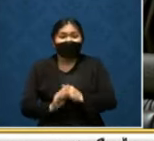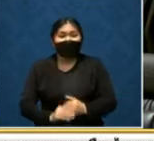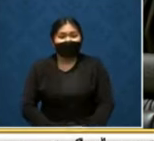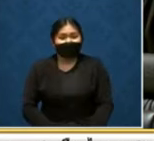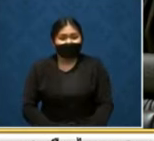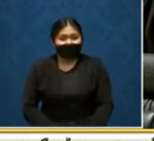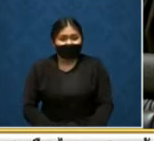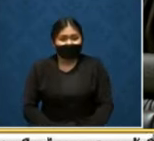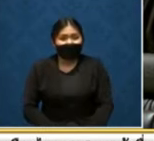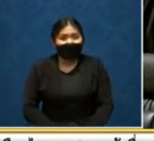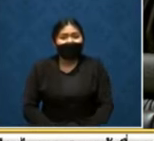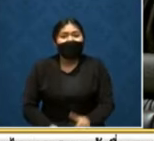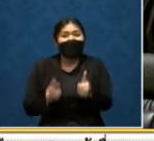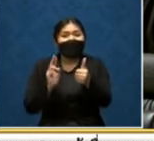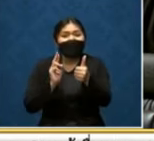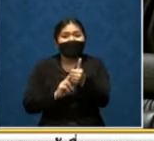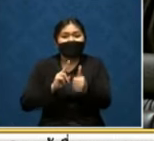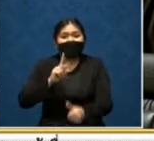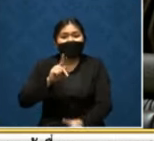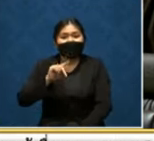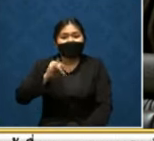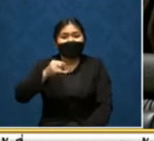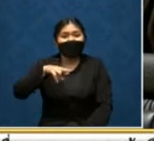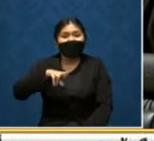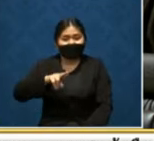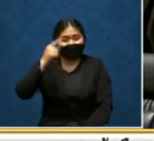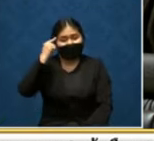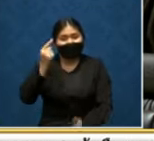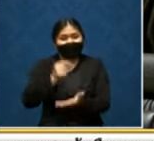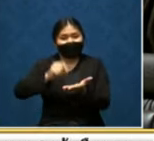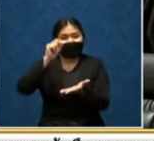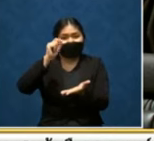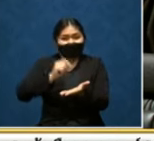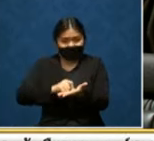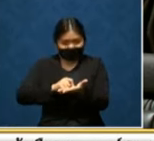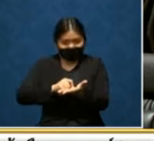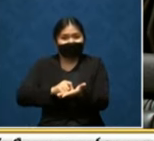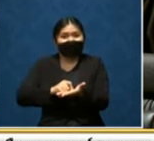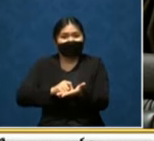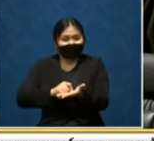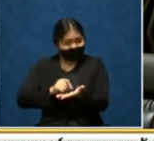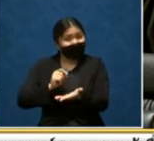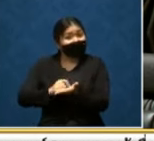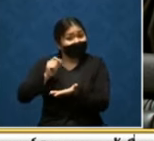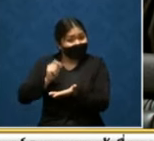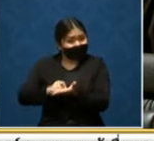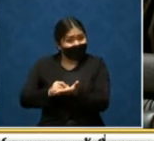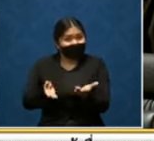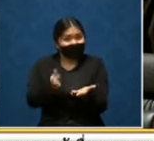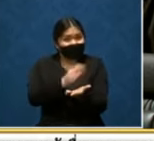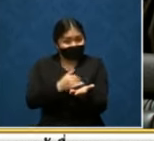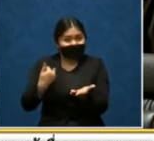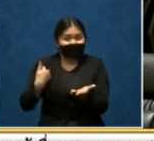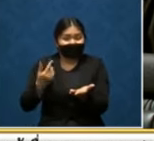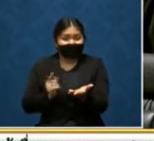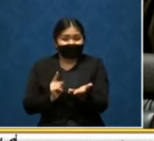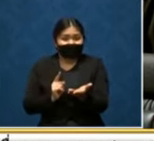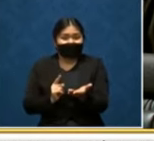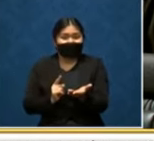รองขจรจะเป็นคนเซ็นรองขจรจะเป็นคนเซ็นเปิดหน้าถัดไปครับ